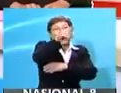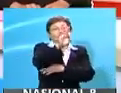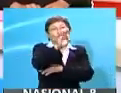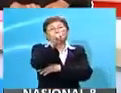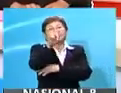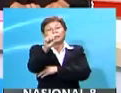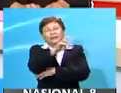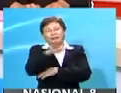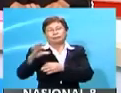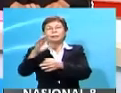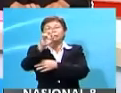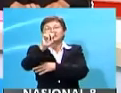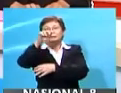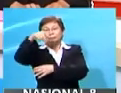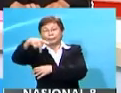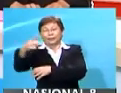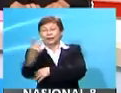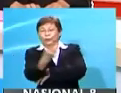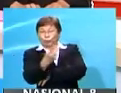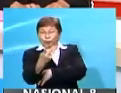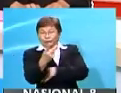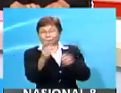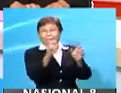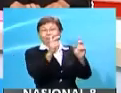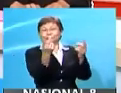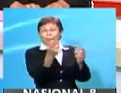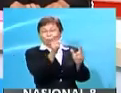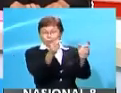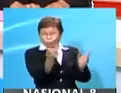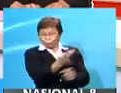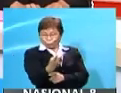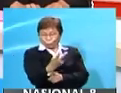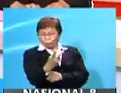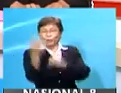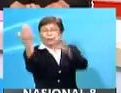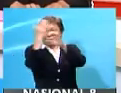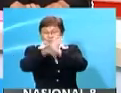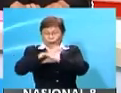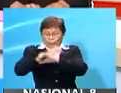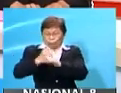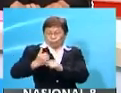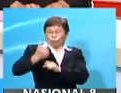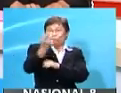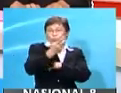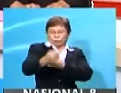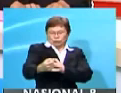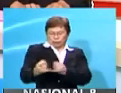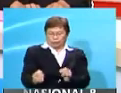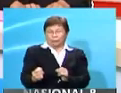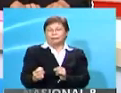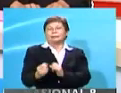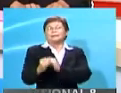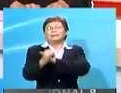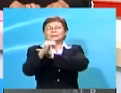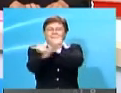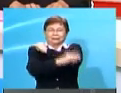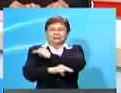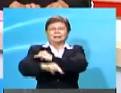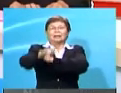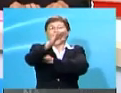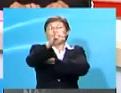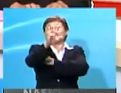serta perjanjian kerjasama transpasifik tppa adalah cabaran utama kepada dua jawatan menteri di Kementerian perdagangan antarabangsa dan